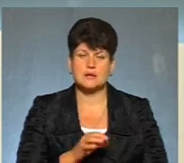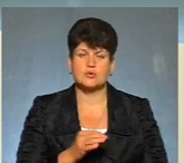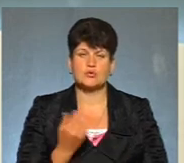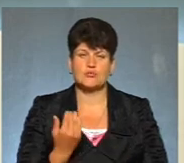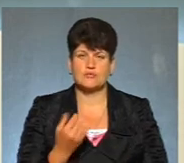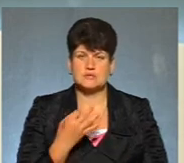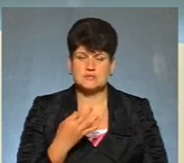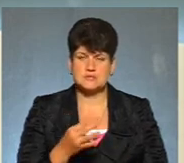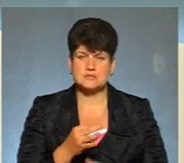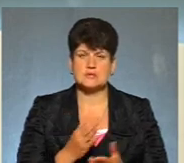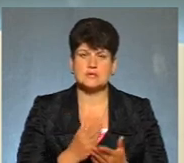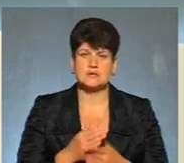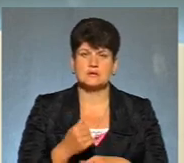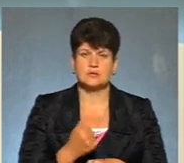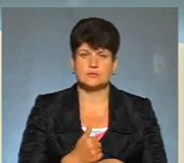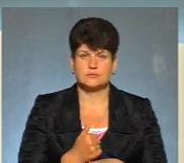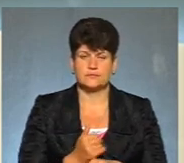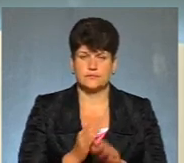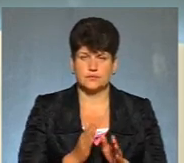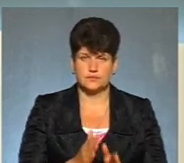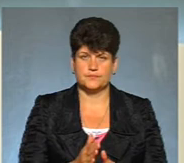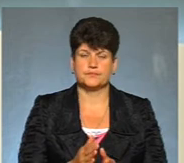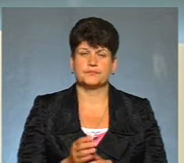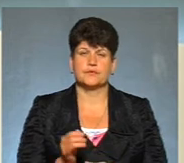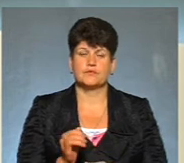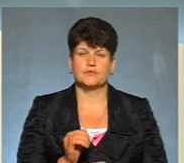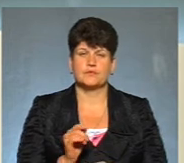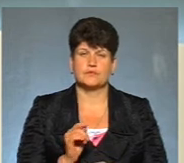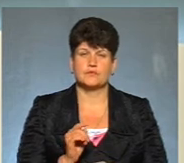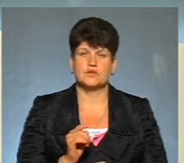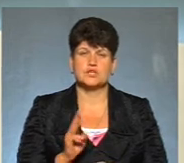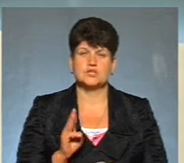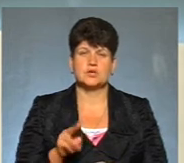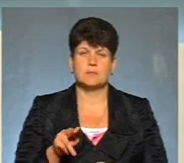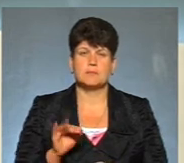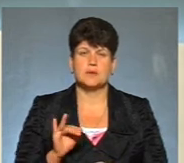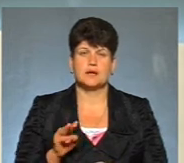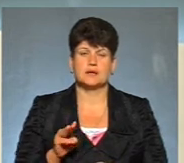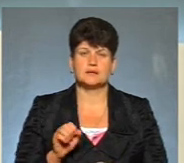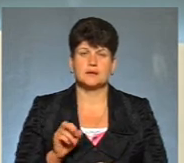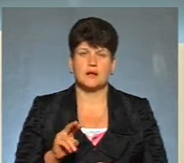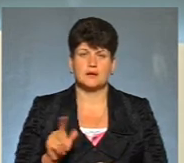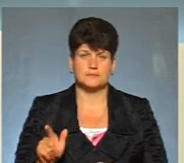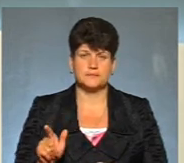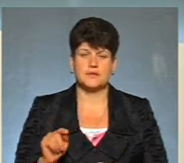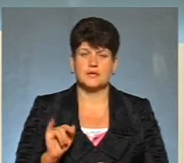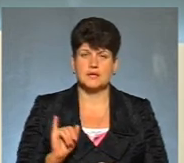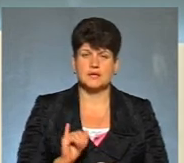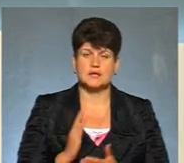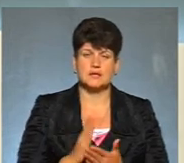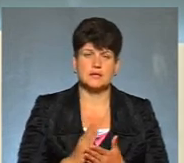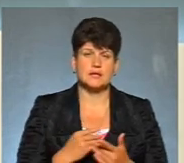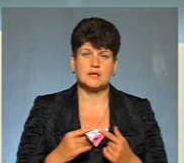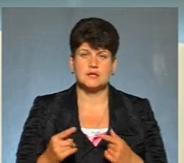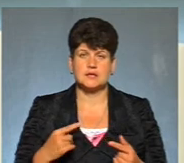сказали, визначена опорною. Вона визначена шпиталем. І є різні